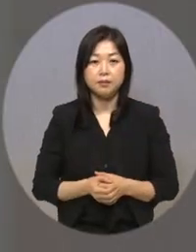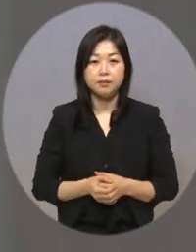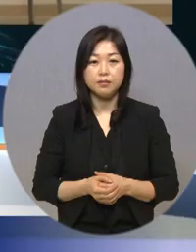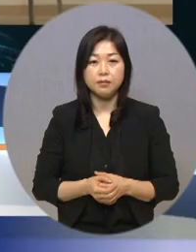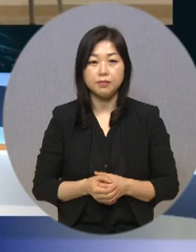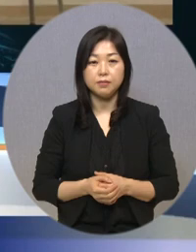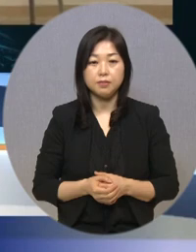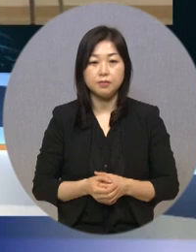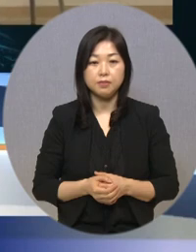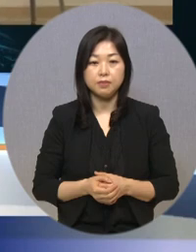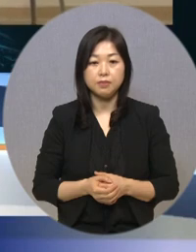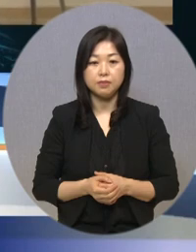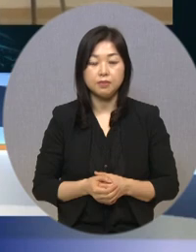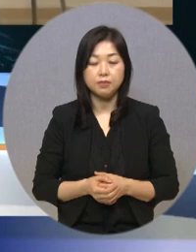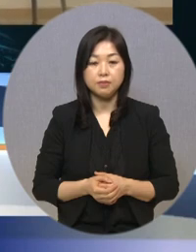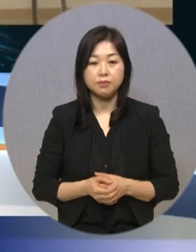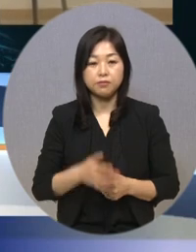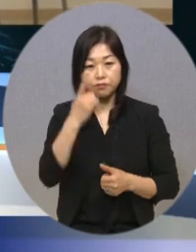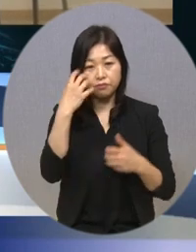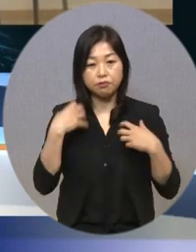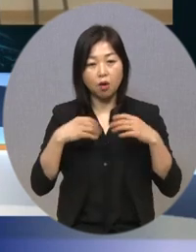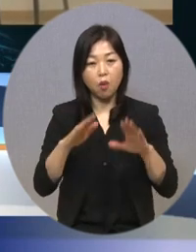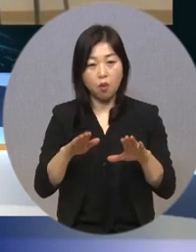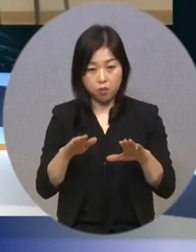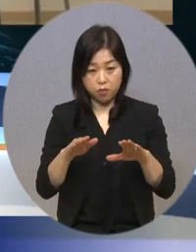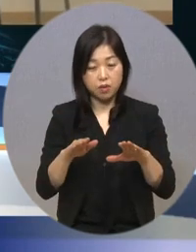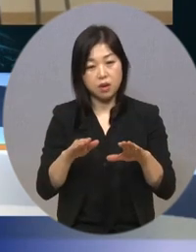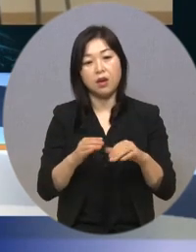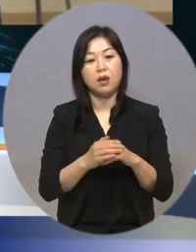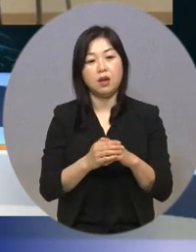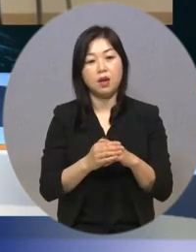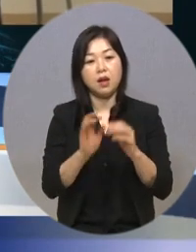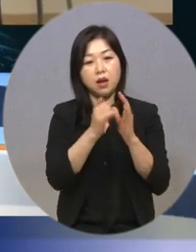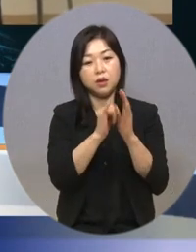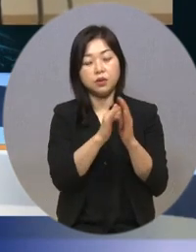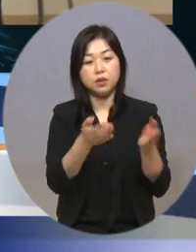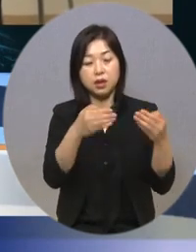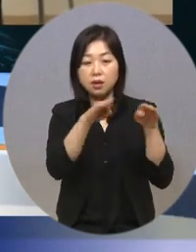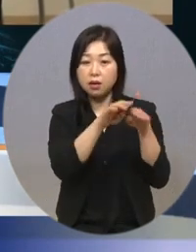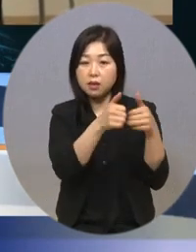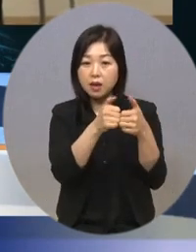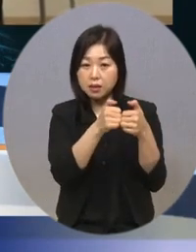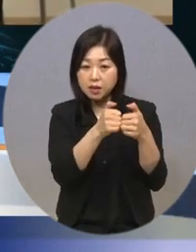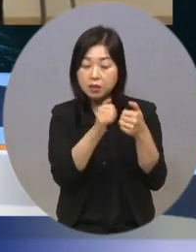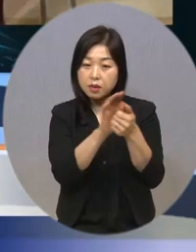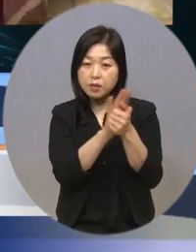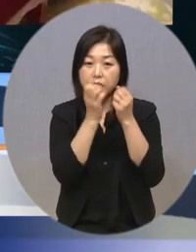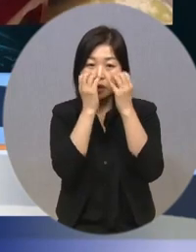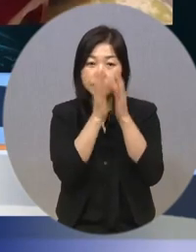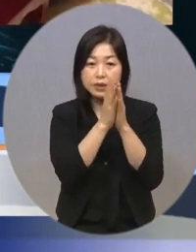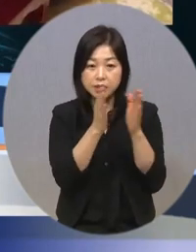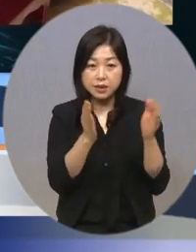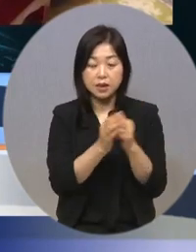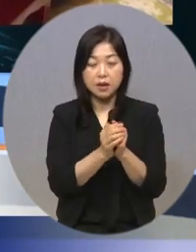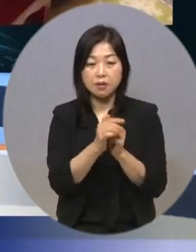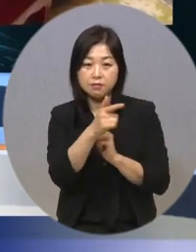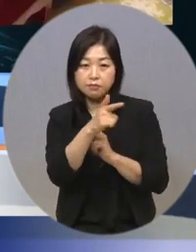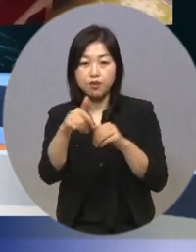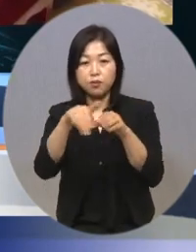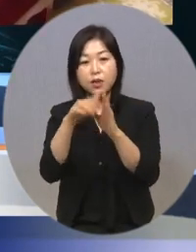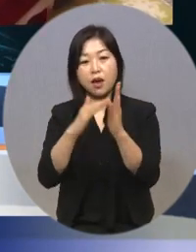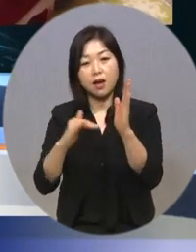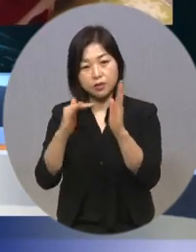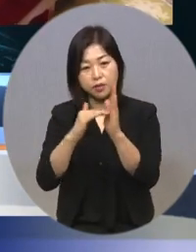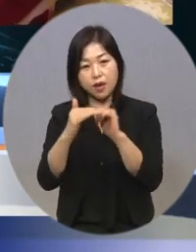이가연입니다. 정부가 올해부터 가족센터의 상담 서비스를 신규 도입하고 다문화 가족의